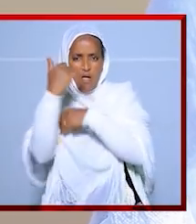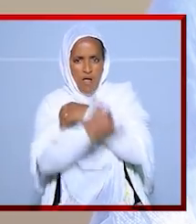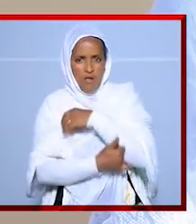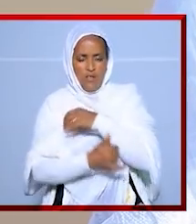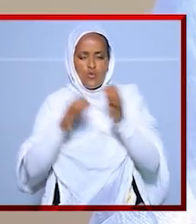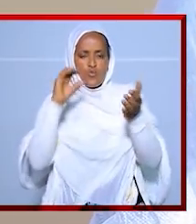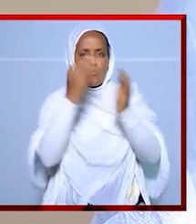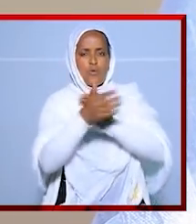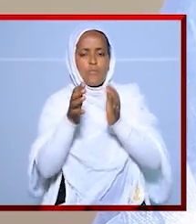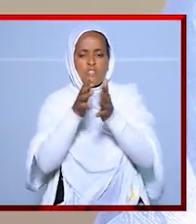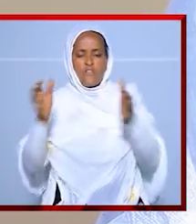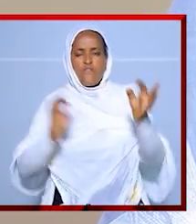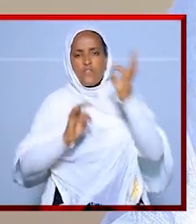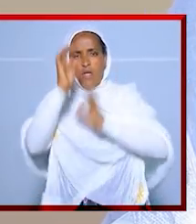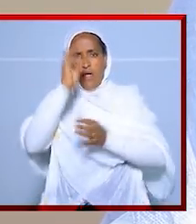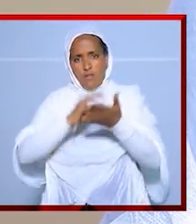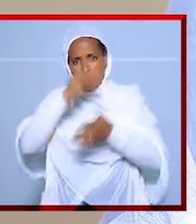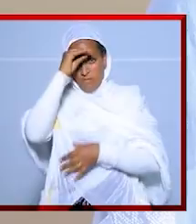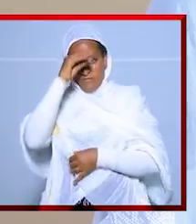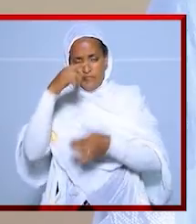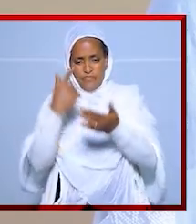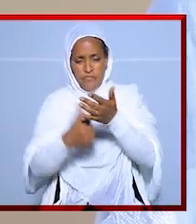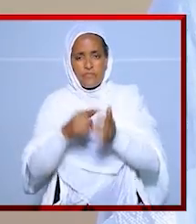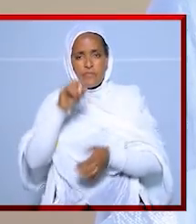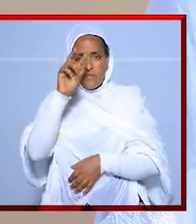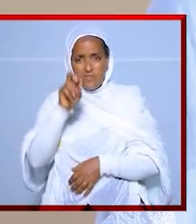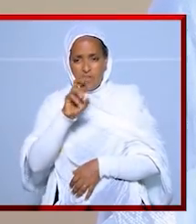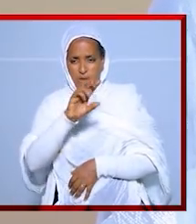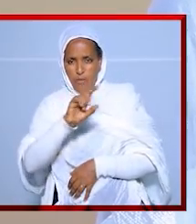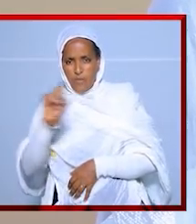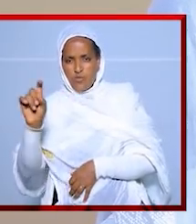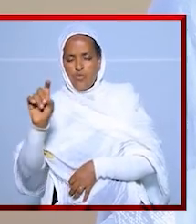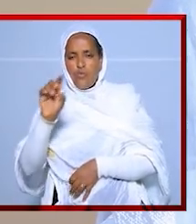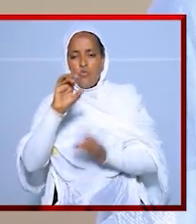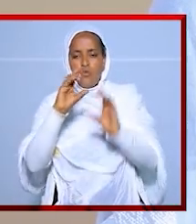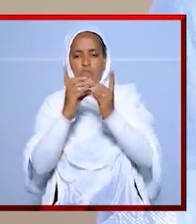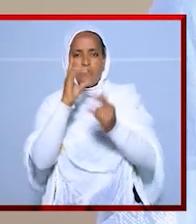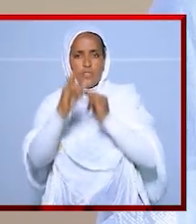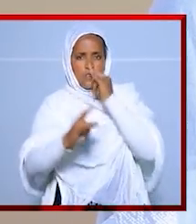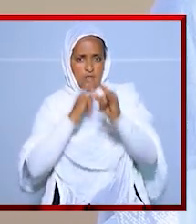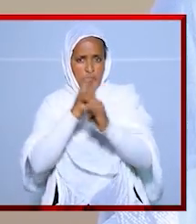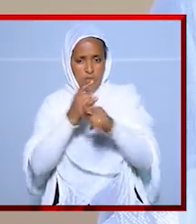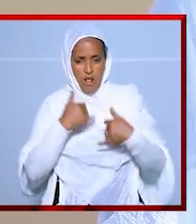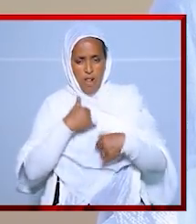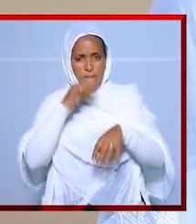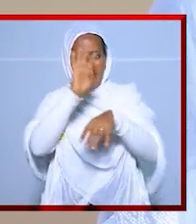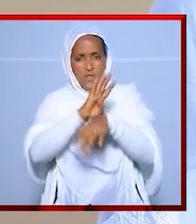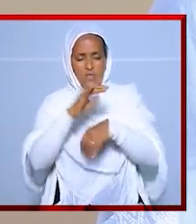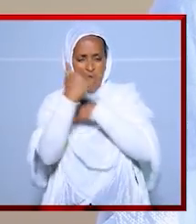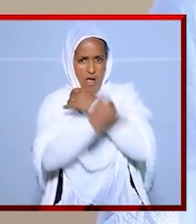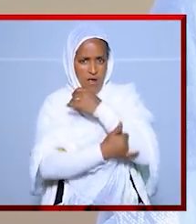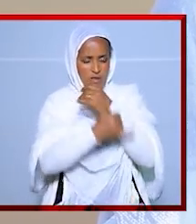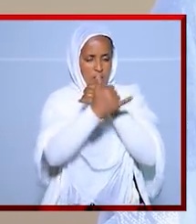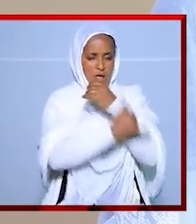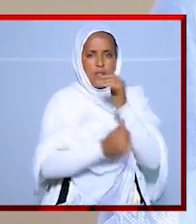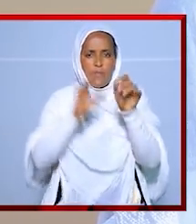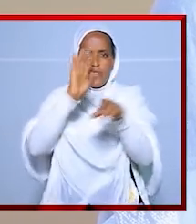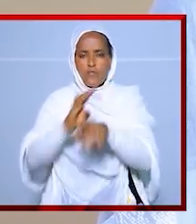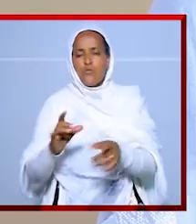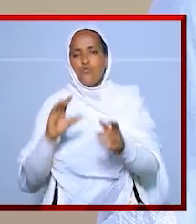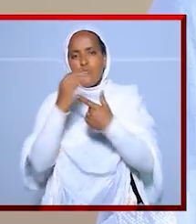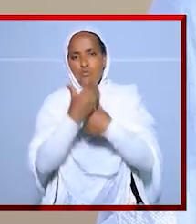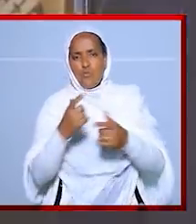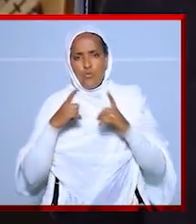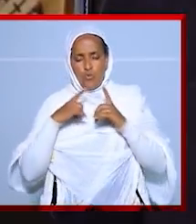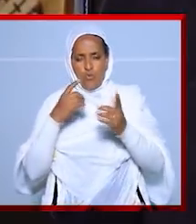ቤተክርስቲያን ሀገር የሆነበት ሰፊ ታሪክ እንማራለን። ስለዚህ 200 ክፍለ ዘመናትን ያህል ቤተክርስቲያን ሀገር፣ ሀገር ቤተክርስቲያን